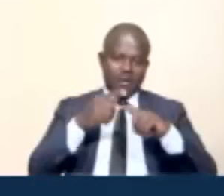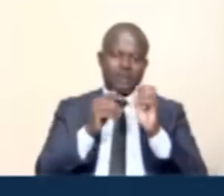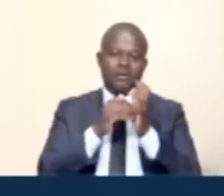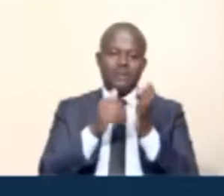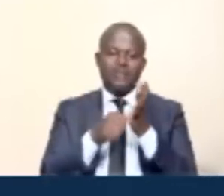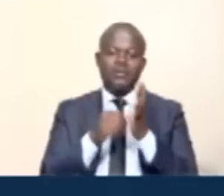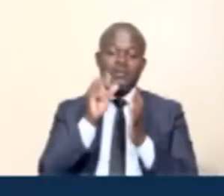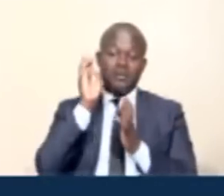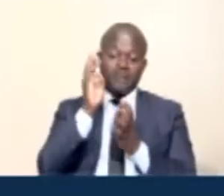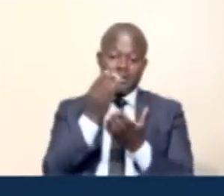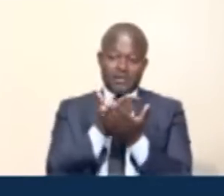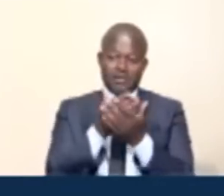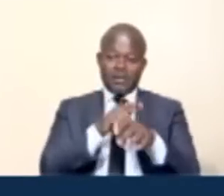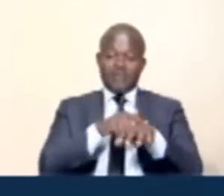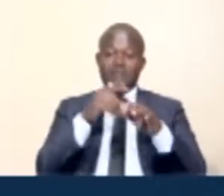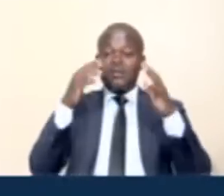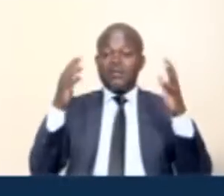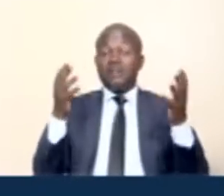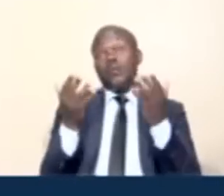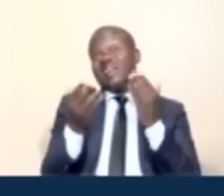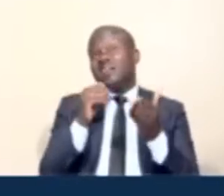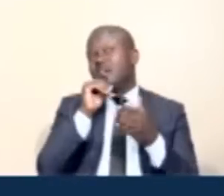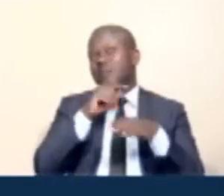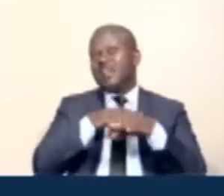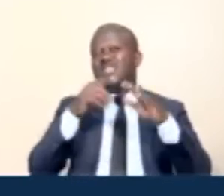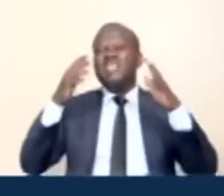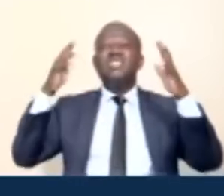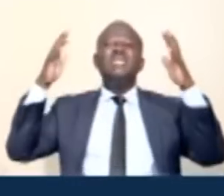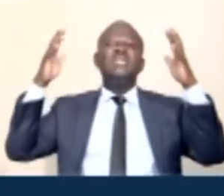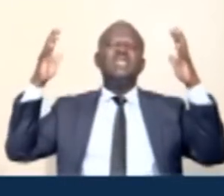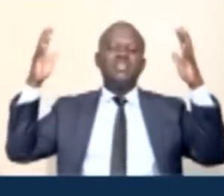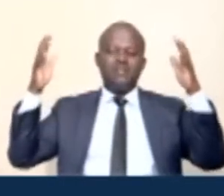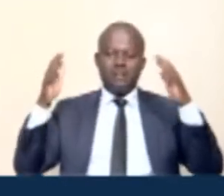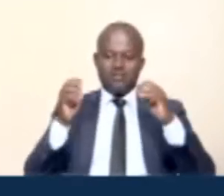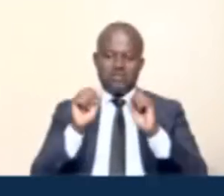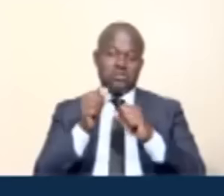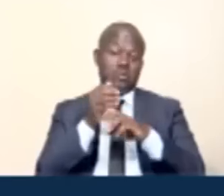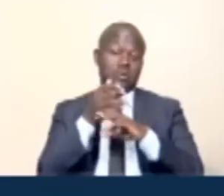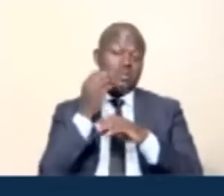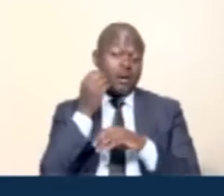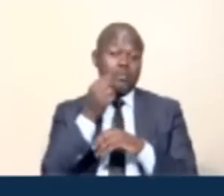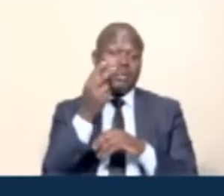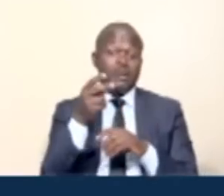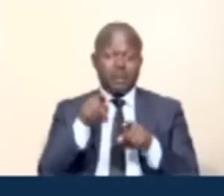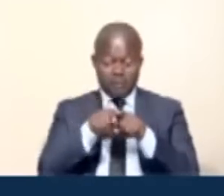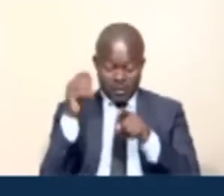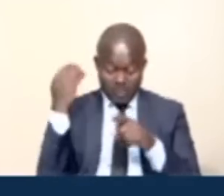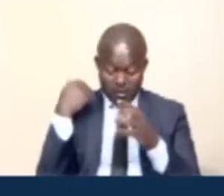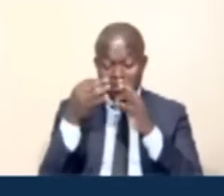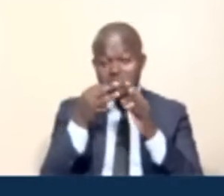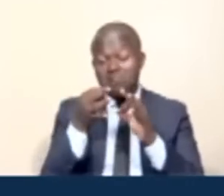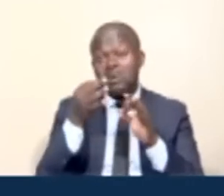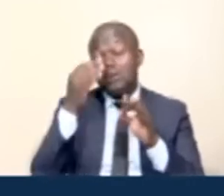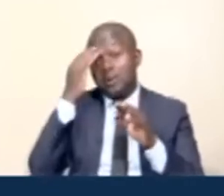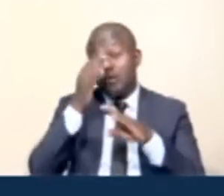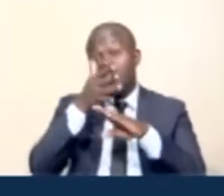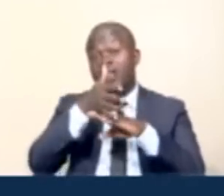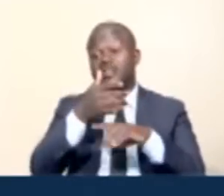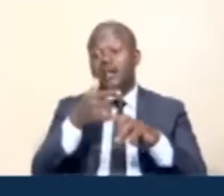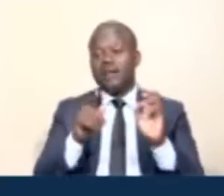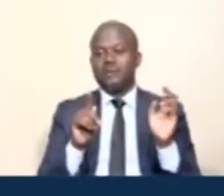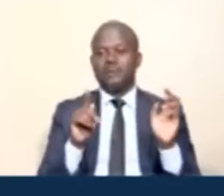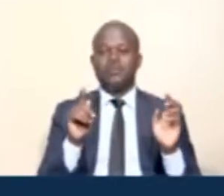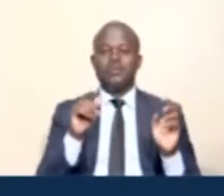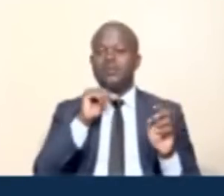ikibazo kizafata igihe, wenda ntabwo ari igihe kirekire, gishobora kurenza amezi abiri nk'uko mumaze kubivuga ko yarenze. Ariko ntabwo